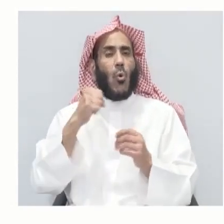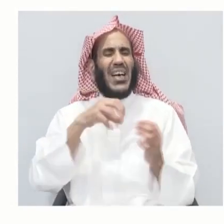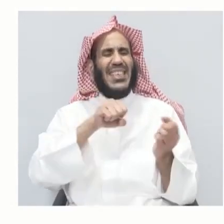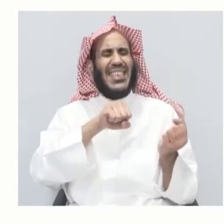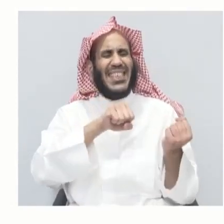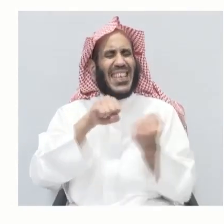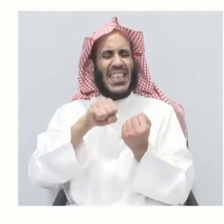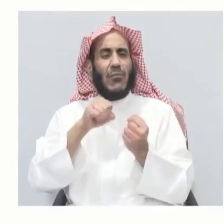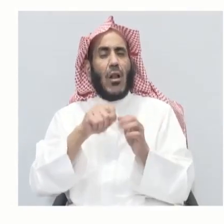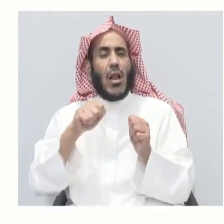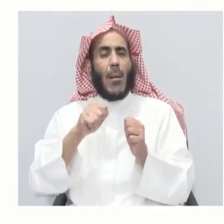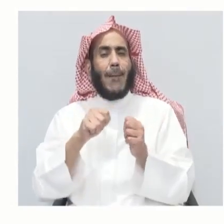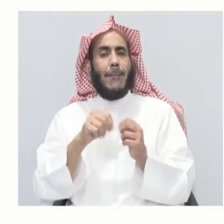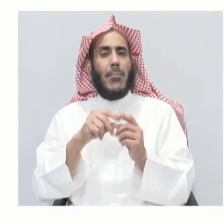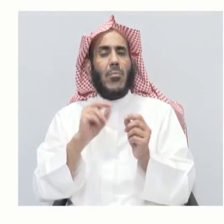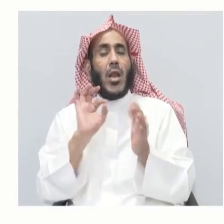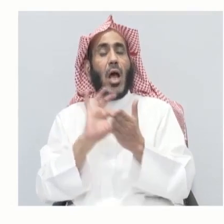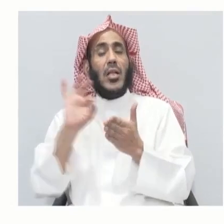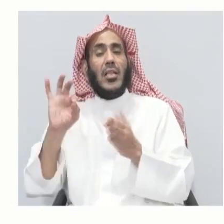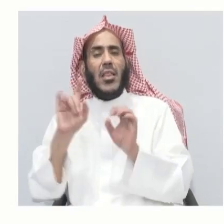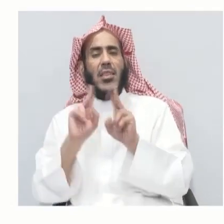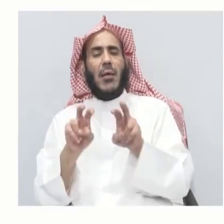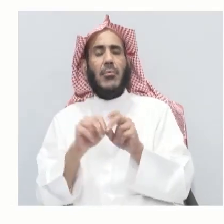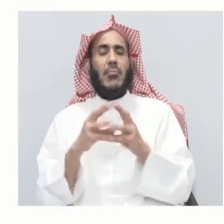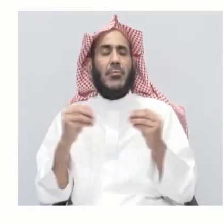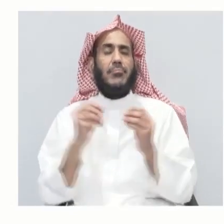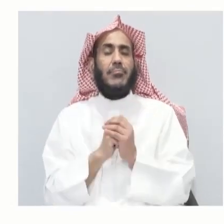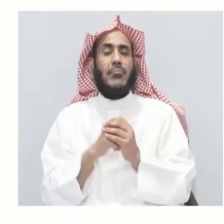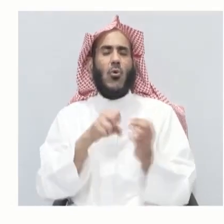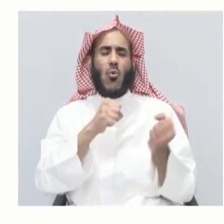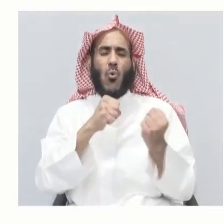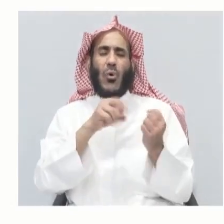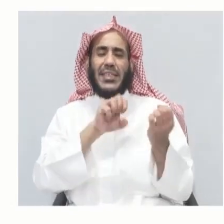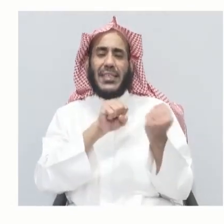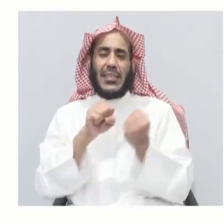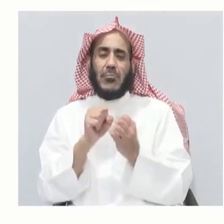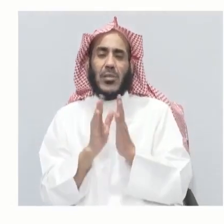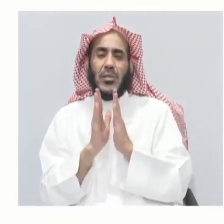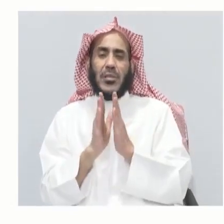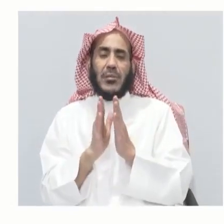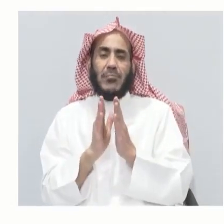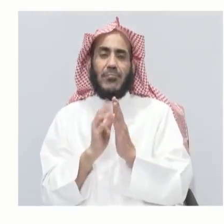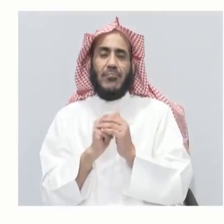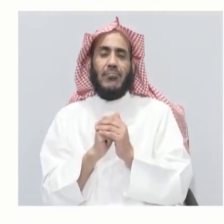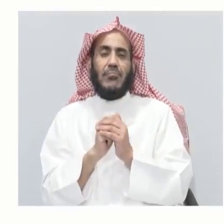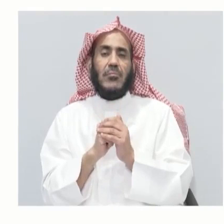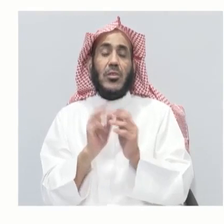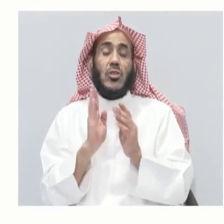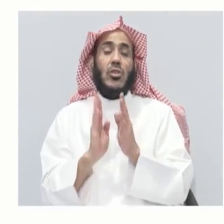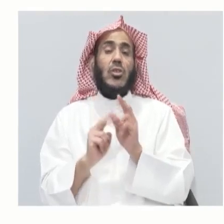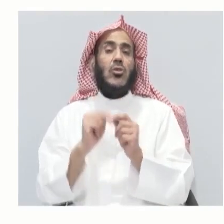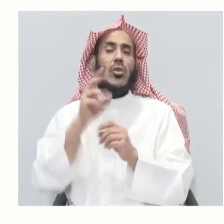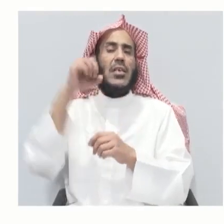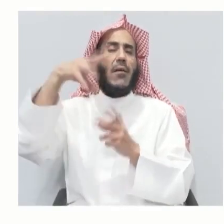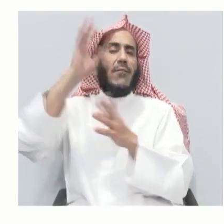الحبال او الخيوط تتجه باتجاه النقاط الثابته بمعنى ان قوه الشد تتجه باتجاه الشجره اليست